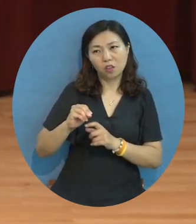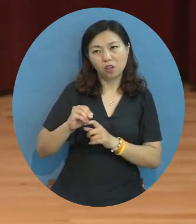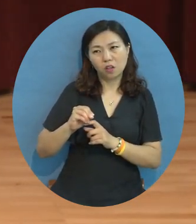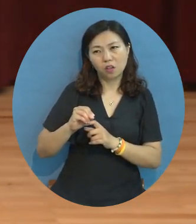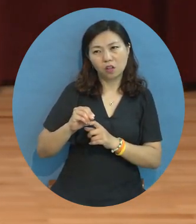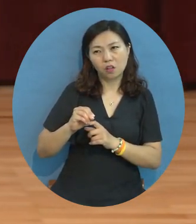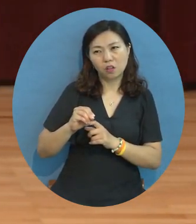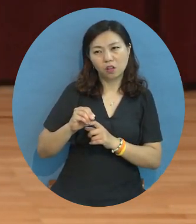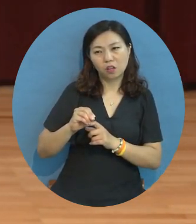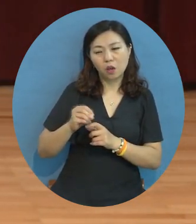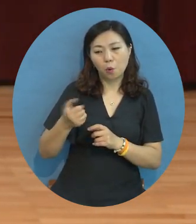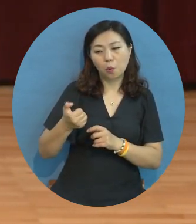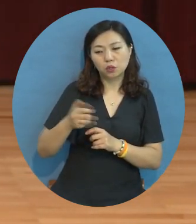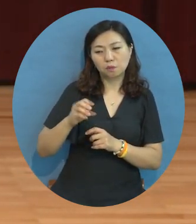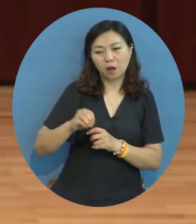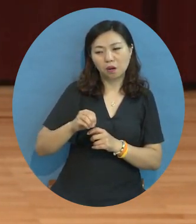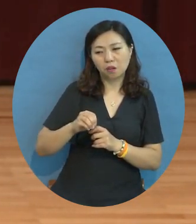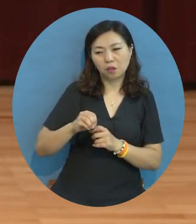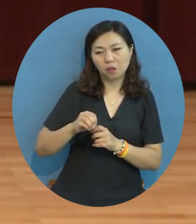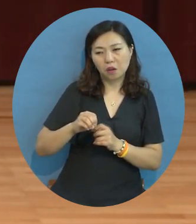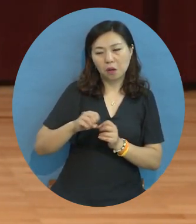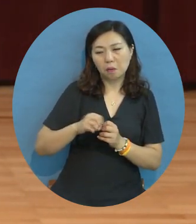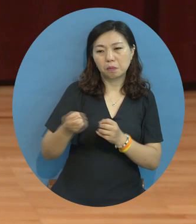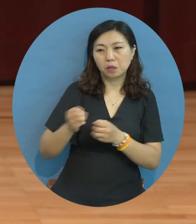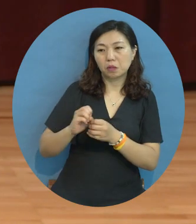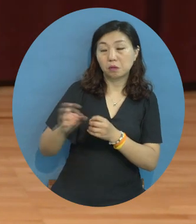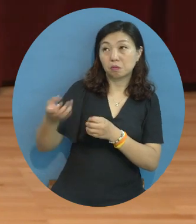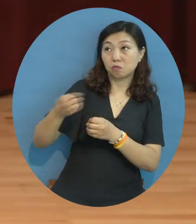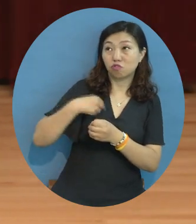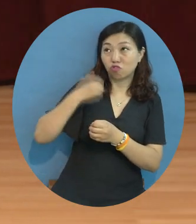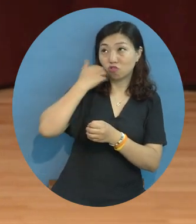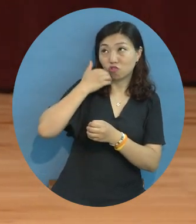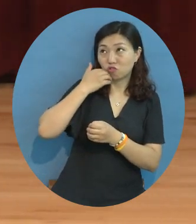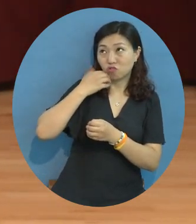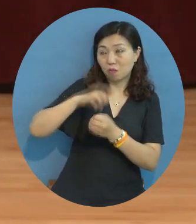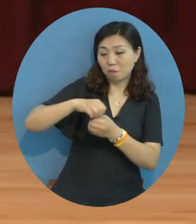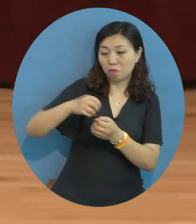좋아요? 5만 원 가지고 있다가 10만 원 갖는 게 좋아요?